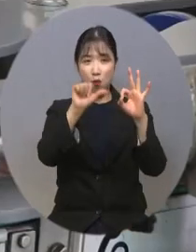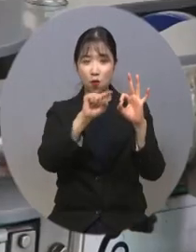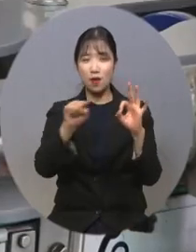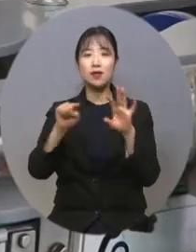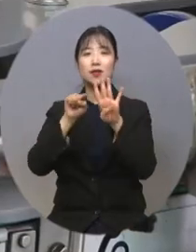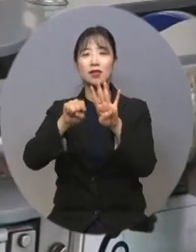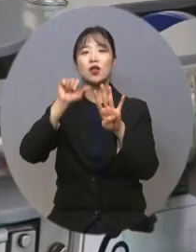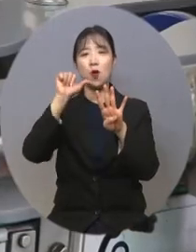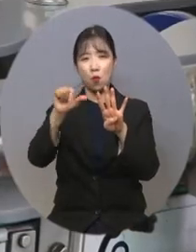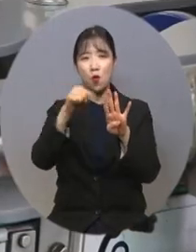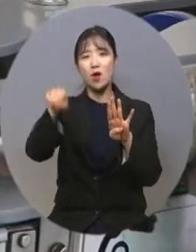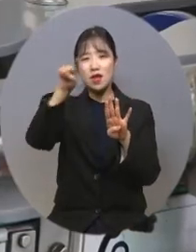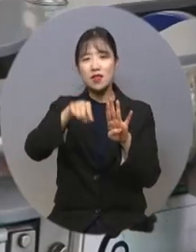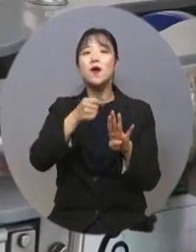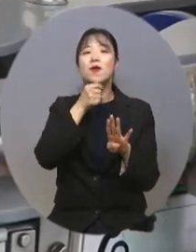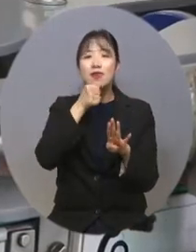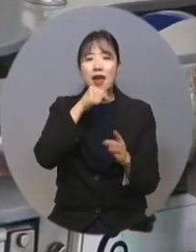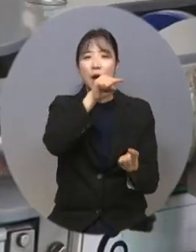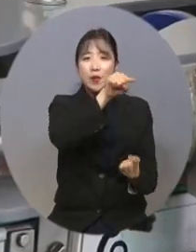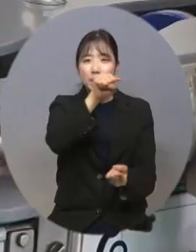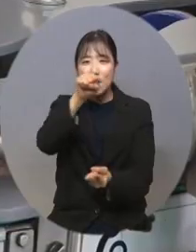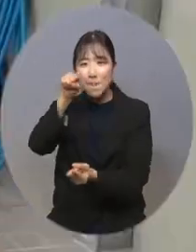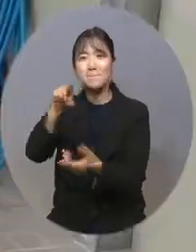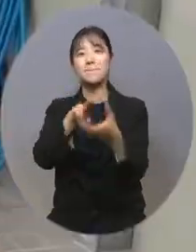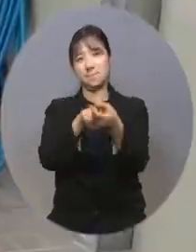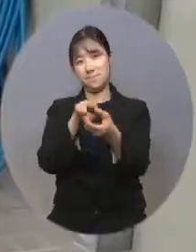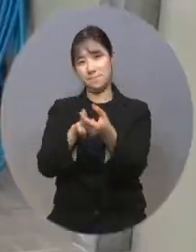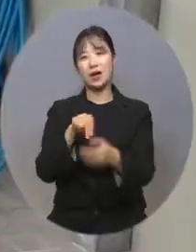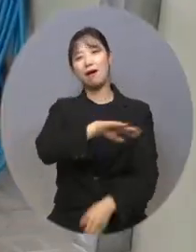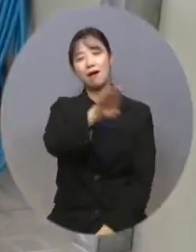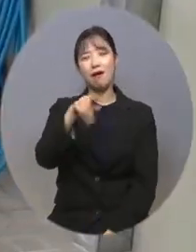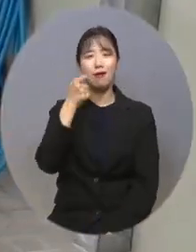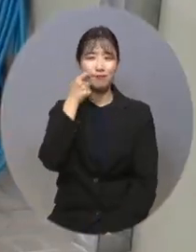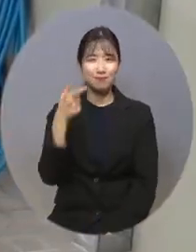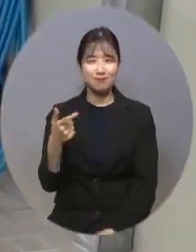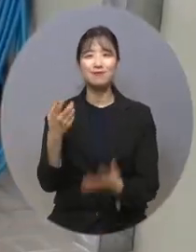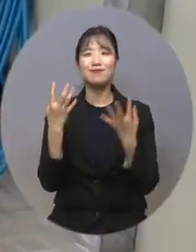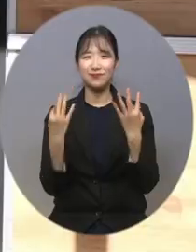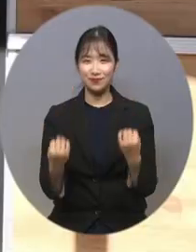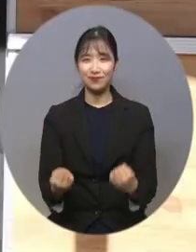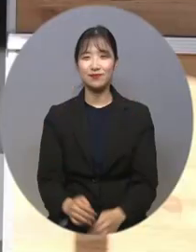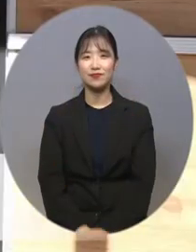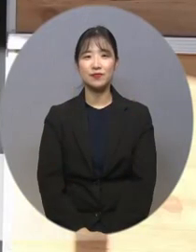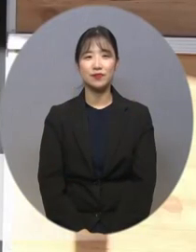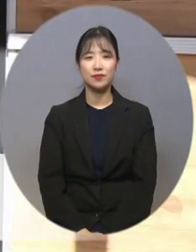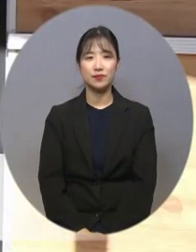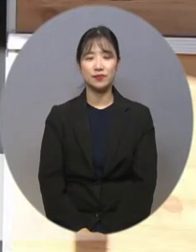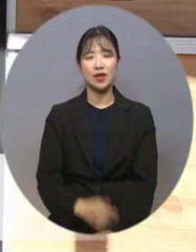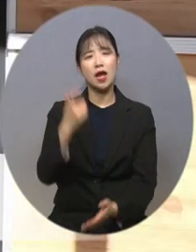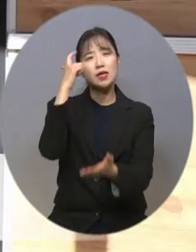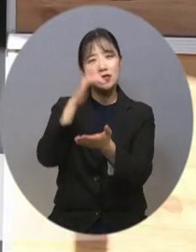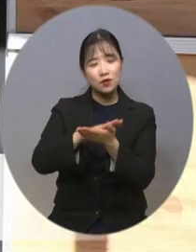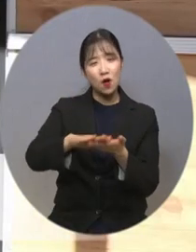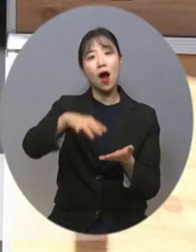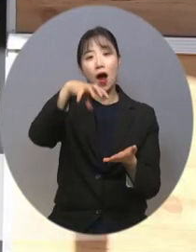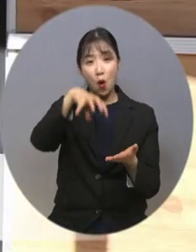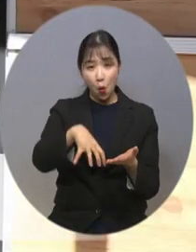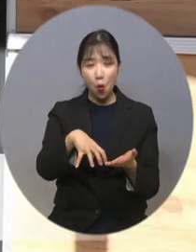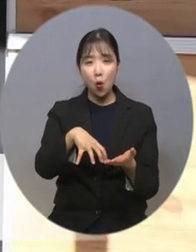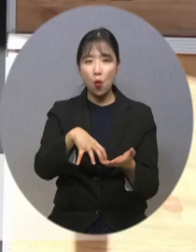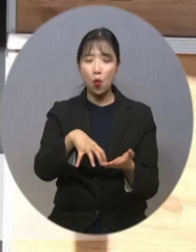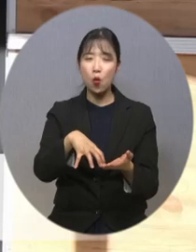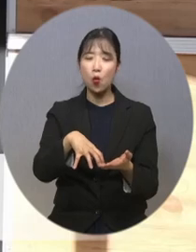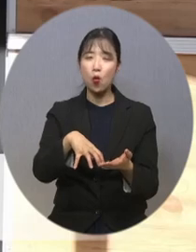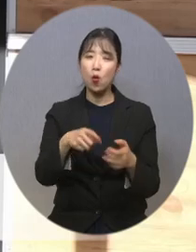4.5리터까지 소포장으로 생산되면서 소비자들에게 큰 호응을 얻고 있습니다. 그 시원한 곳에서는